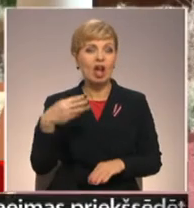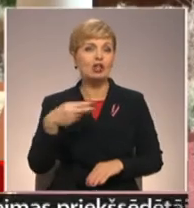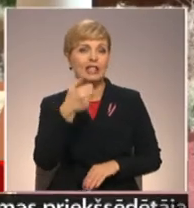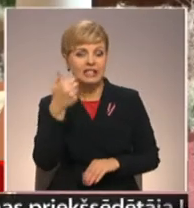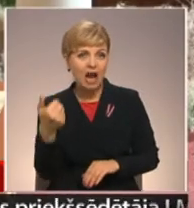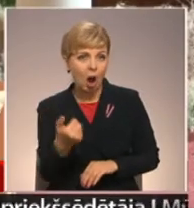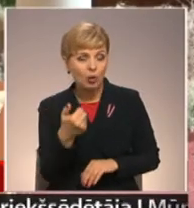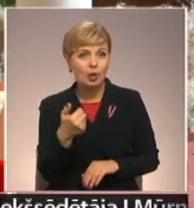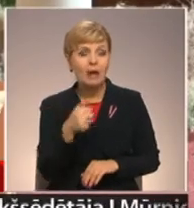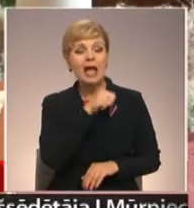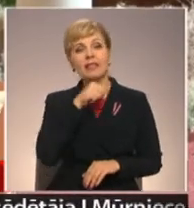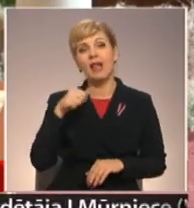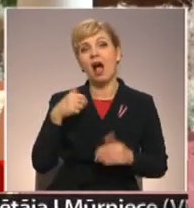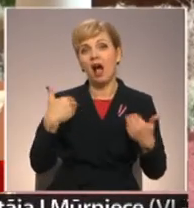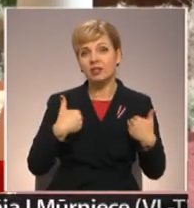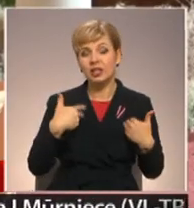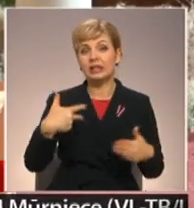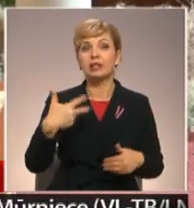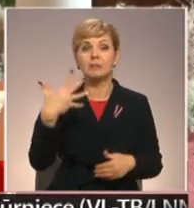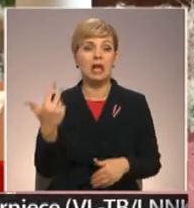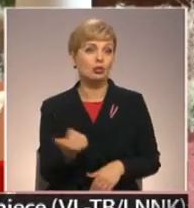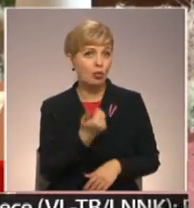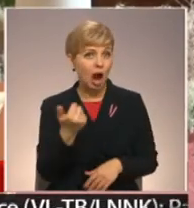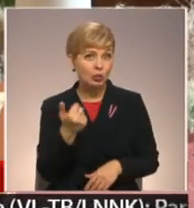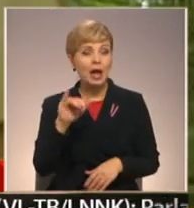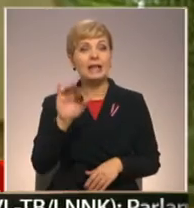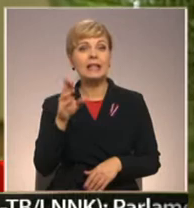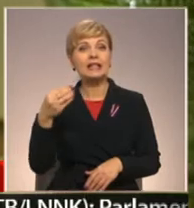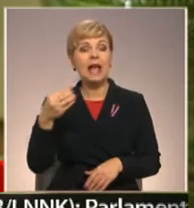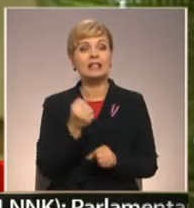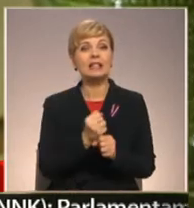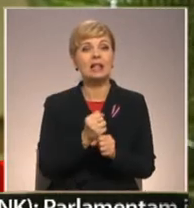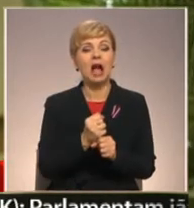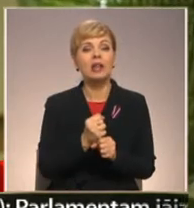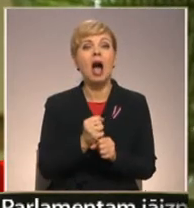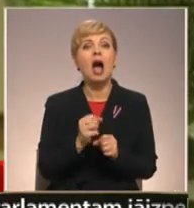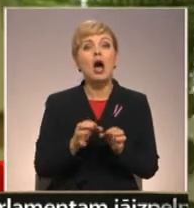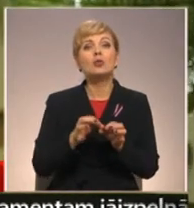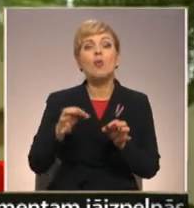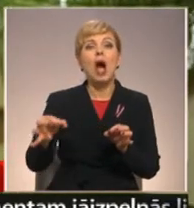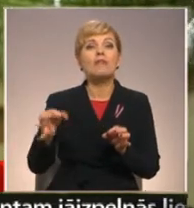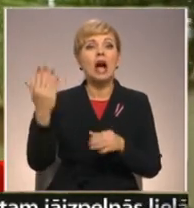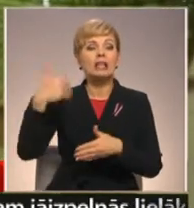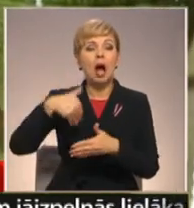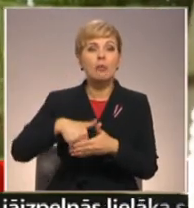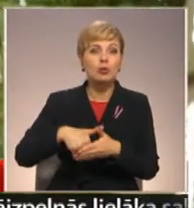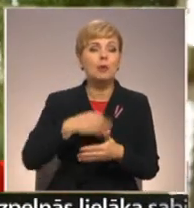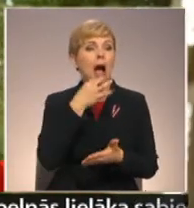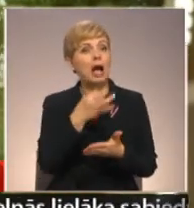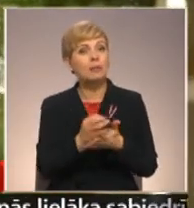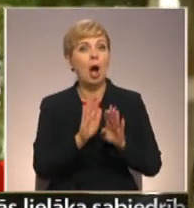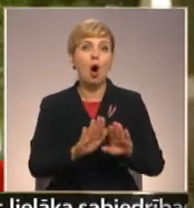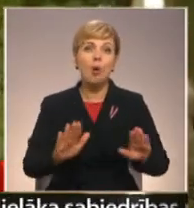sevi dēvē par talsinieci. 35 gadus Inese strādā Talsu novada muzejā, kur ir atbildīga par ekspozīciju